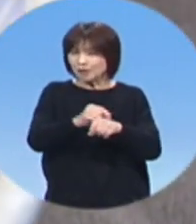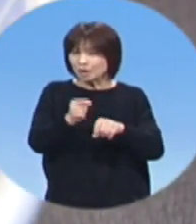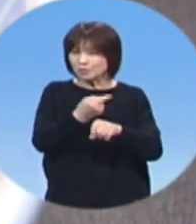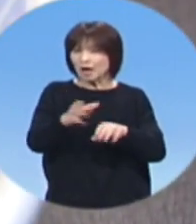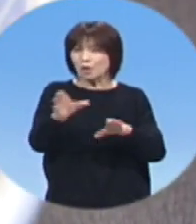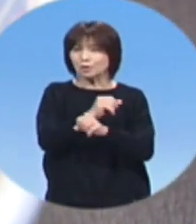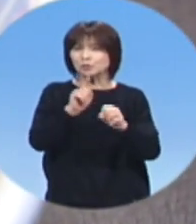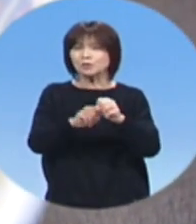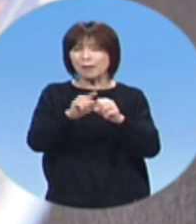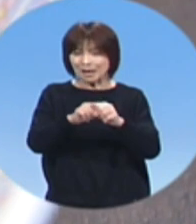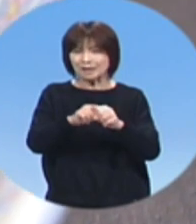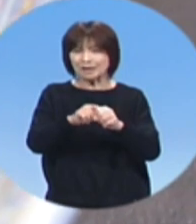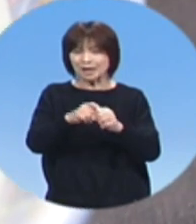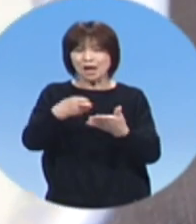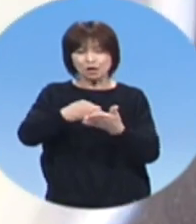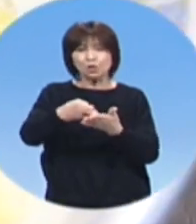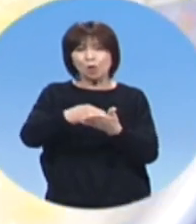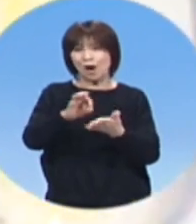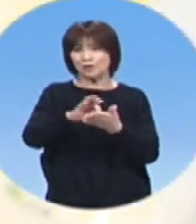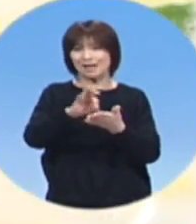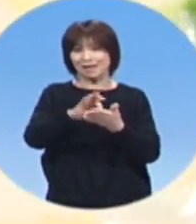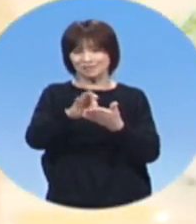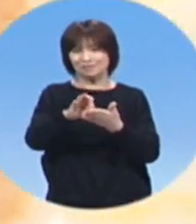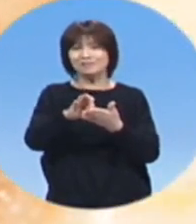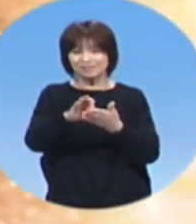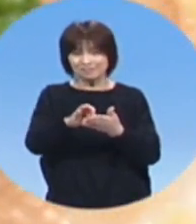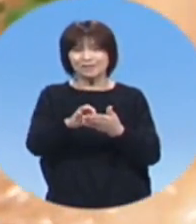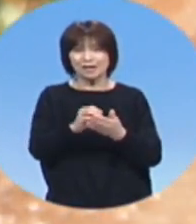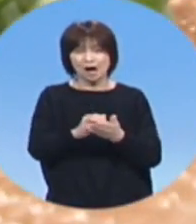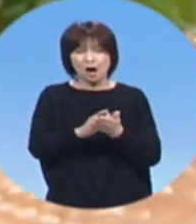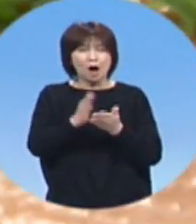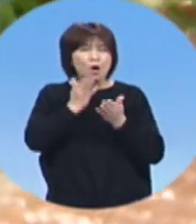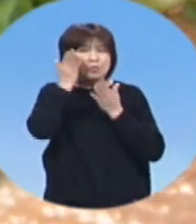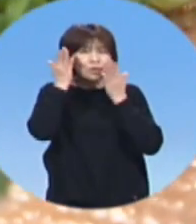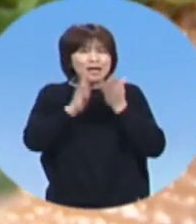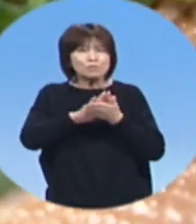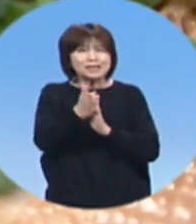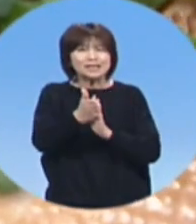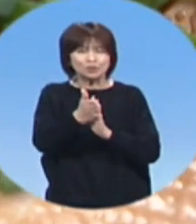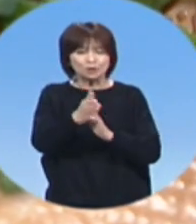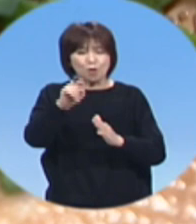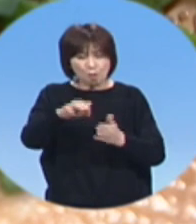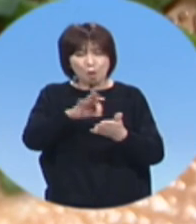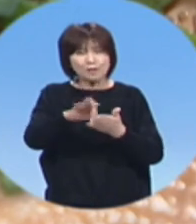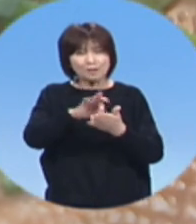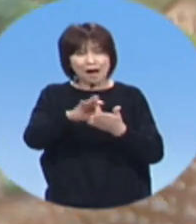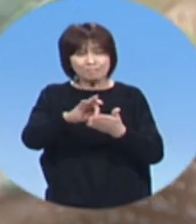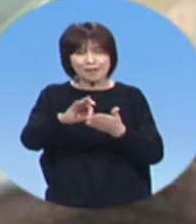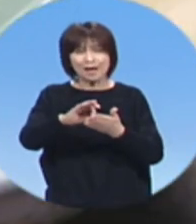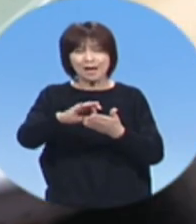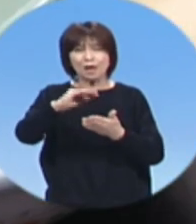取るために生姜を使ってます。そしてクリームチーズを使ってスープにコクを出しております